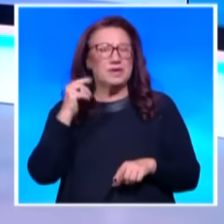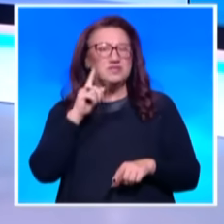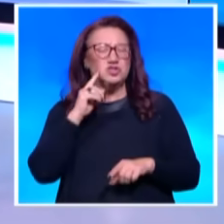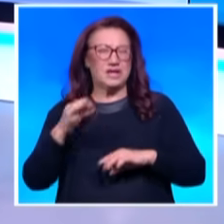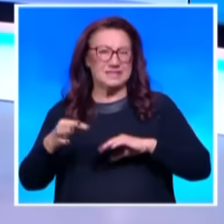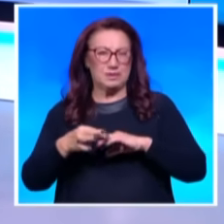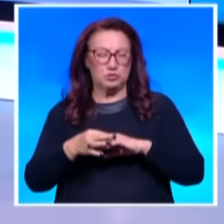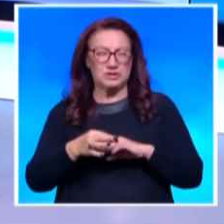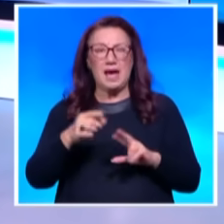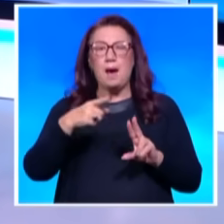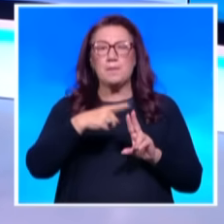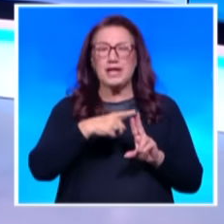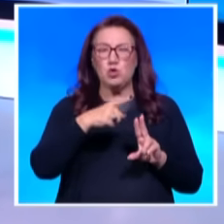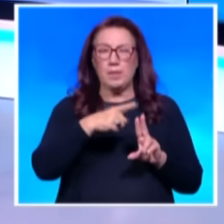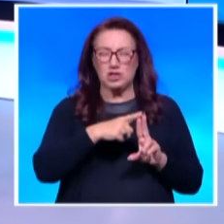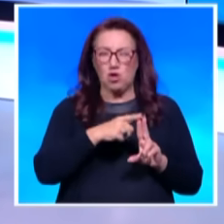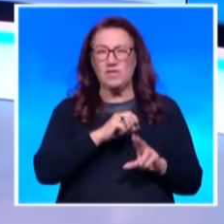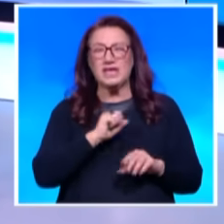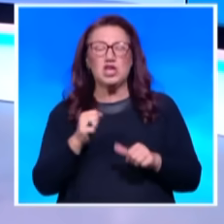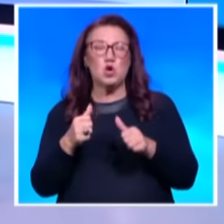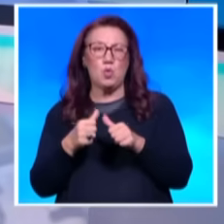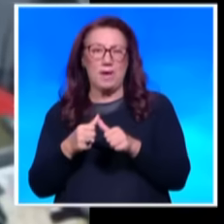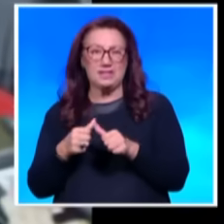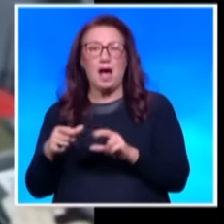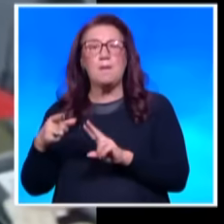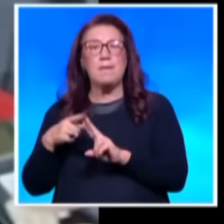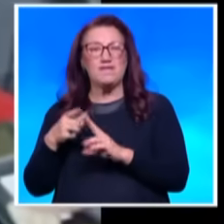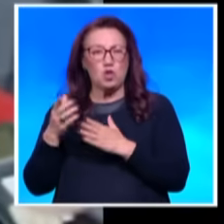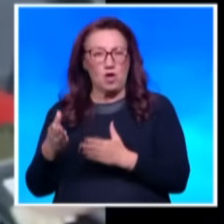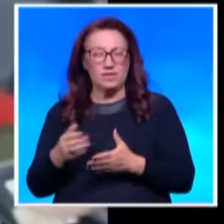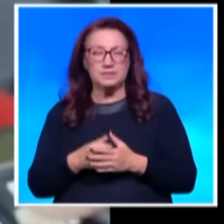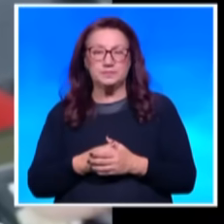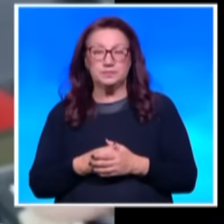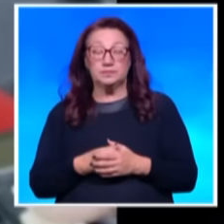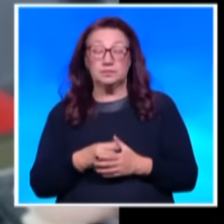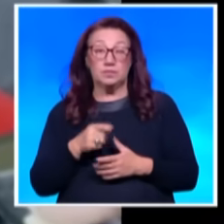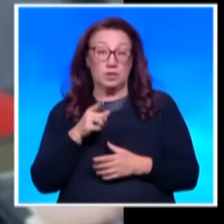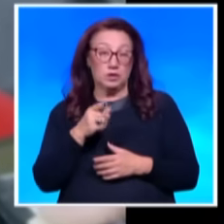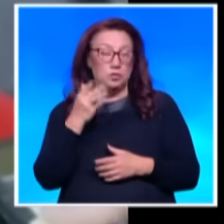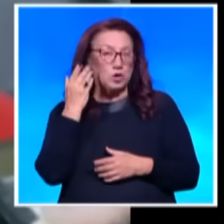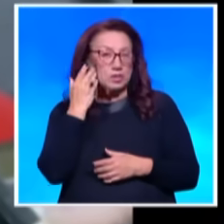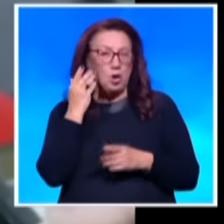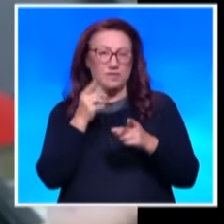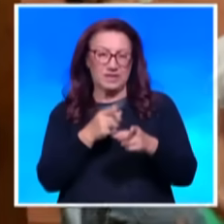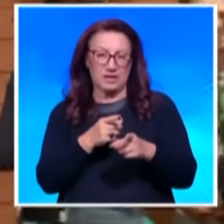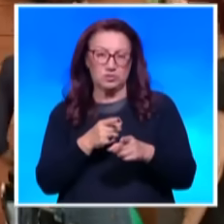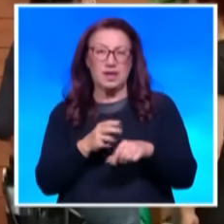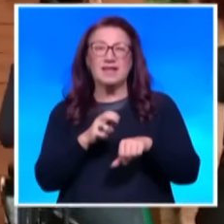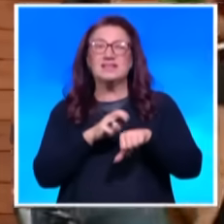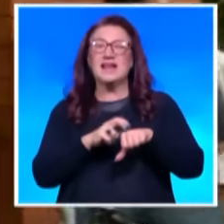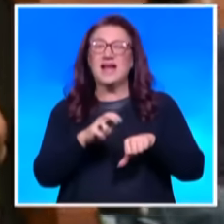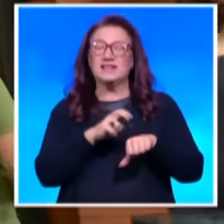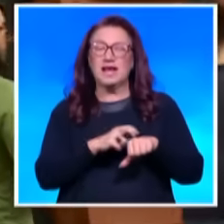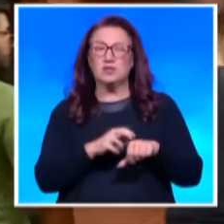Петю Петров, известен като Пепи Еврото, и Любена Павлова. Според обвинението, Дилян Деянов е